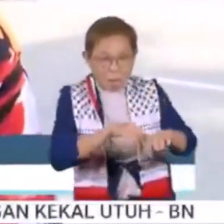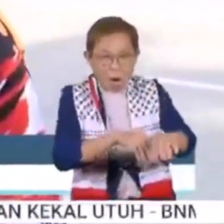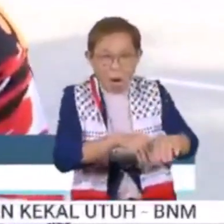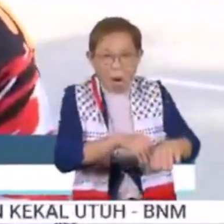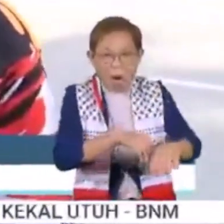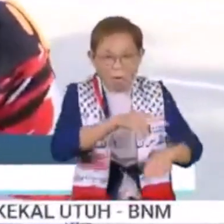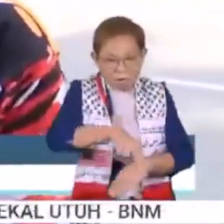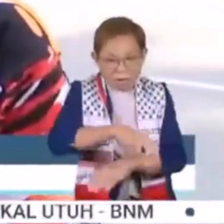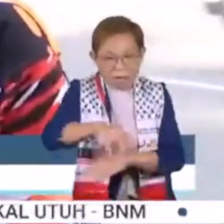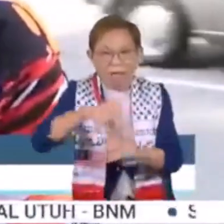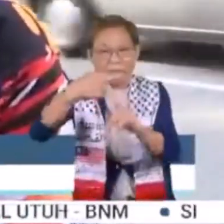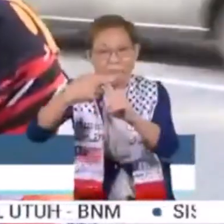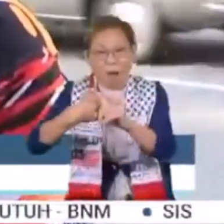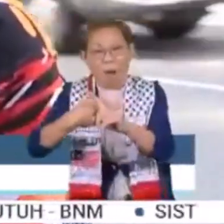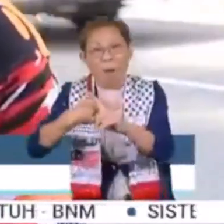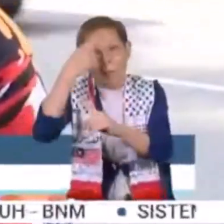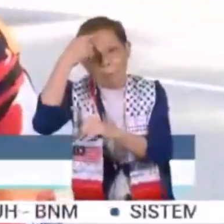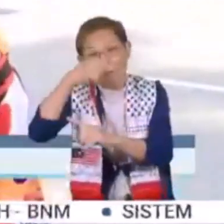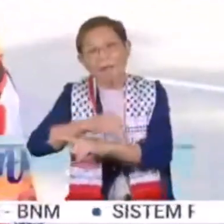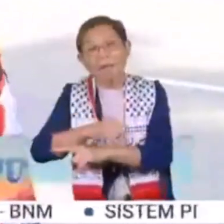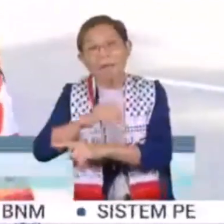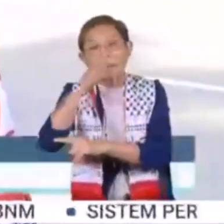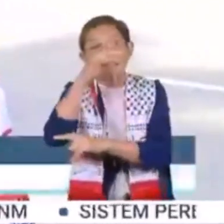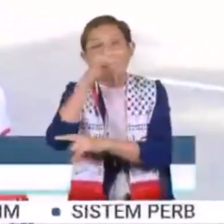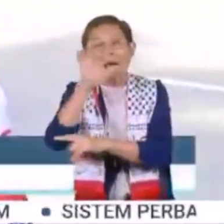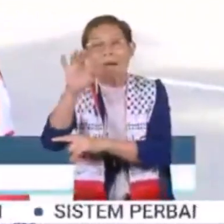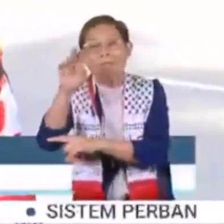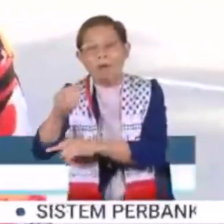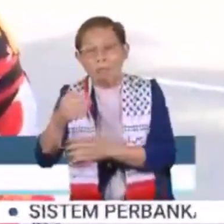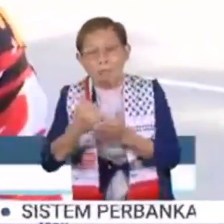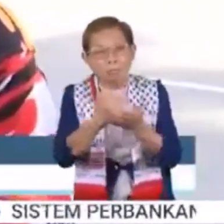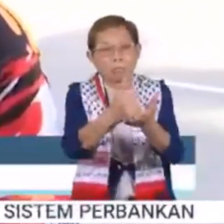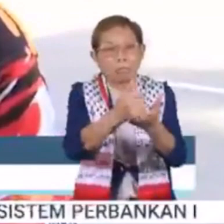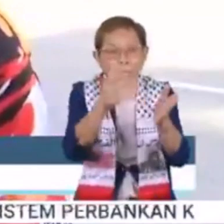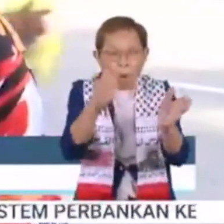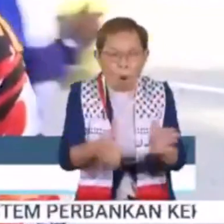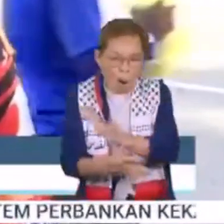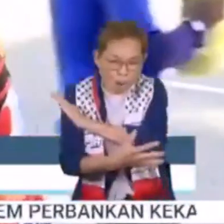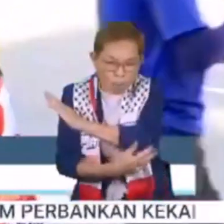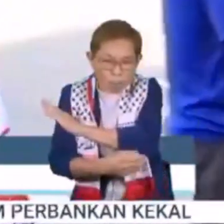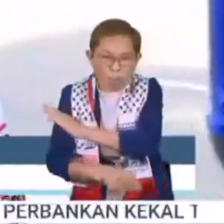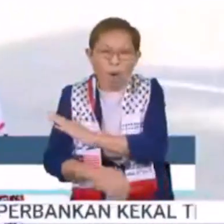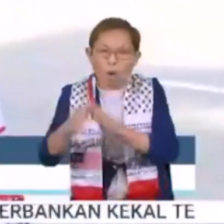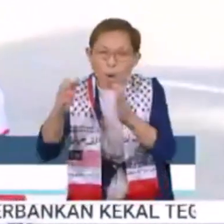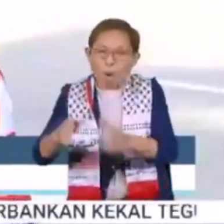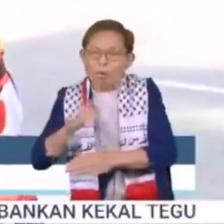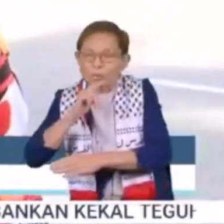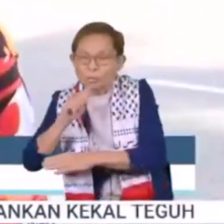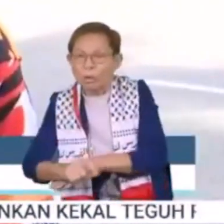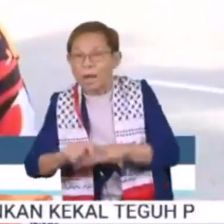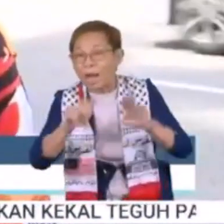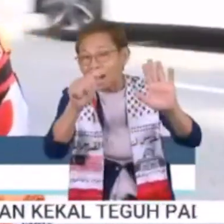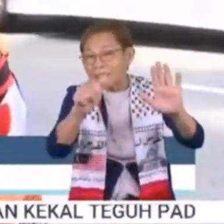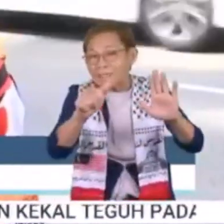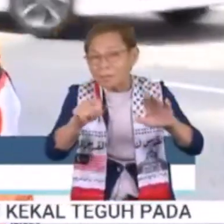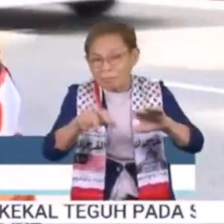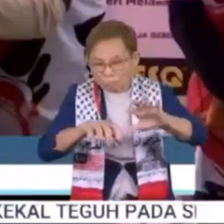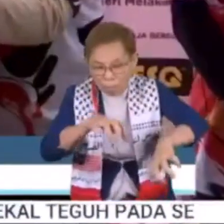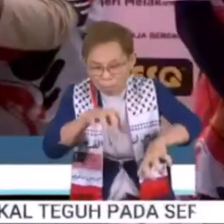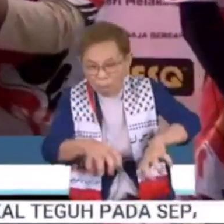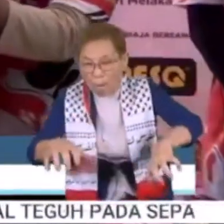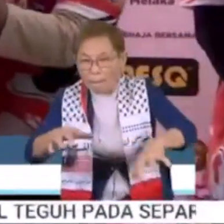FM. Kita menyantuni golongan asnaf, golongan fakir dan juga orang tua di seluruh 6 kawasan parlimen di dalam negeri